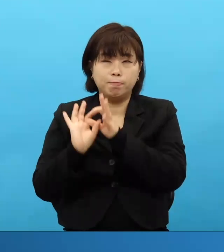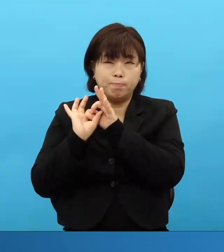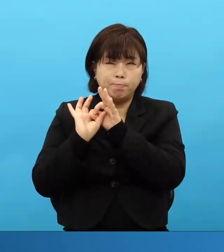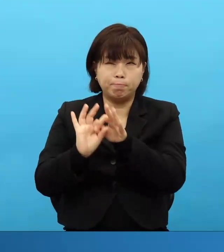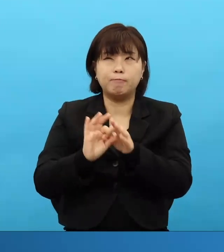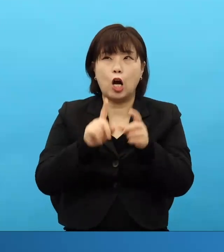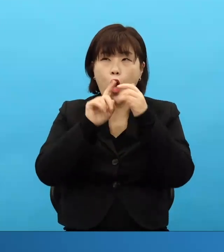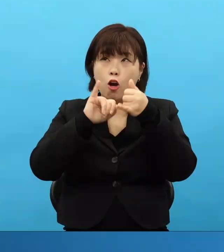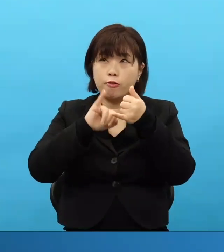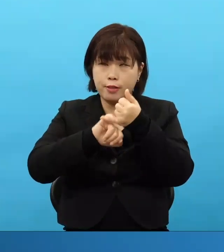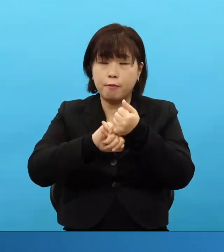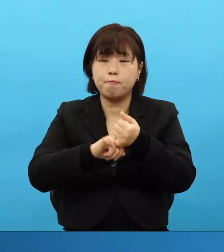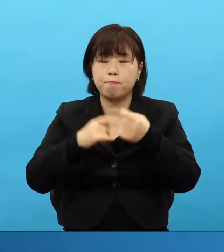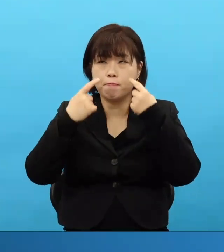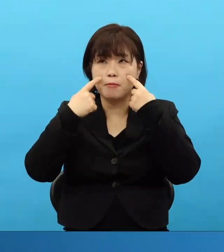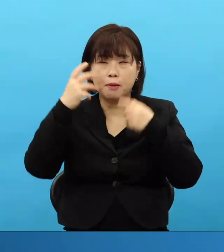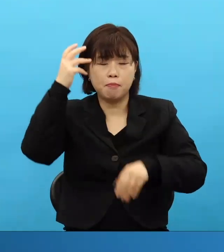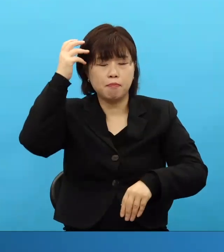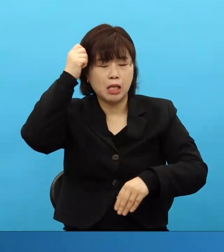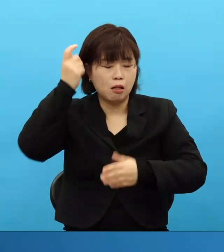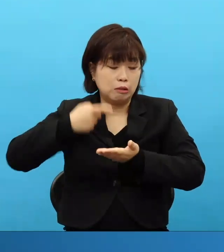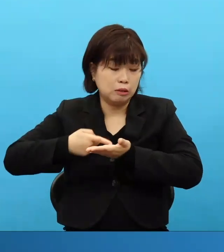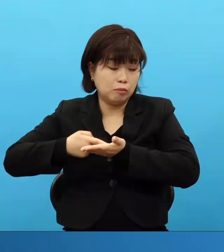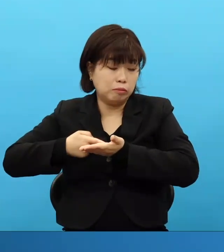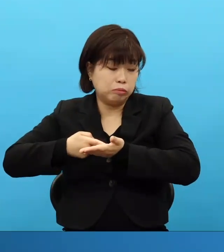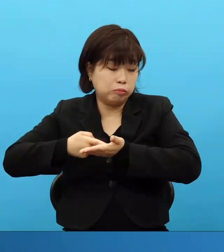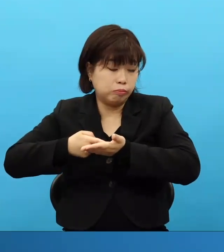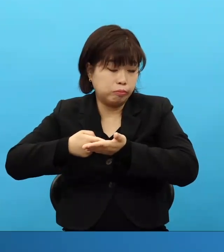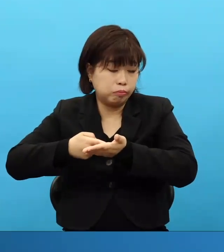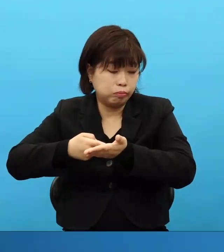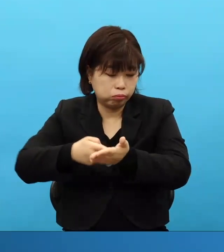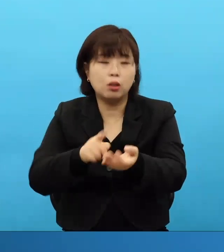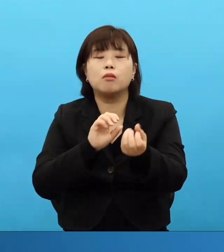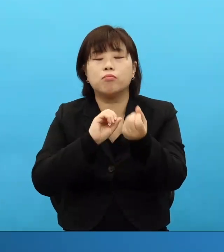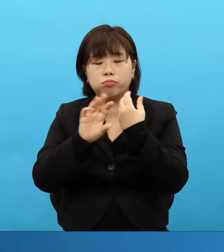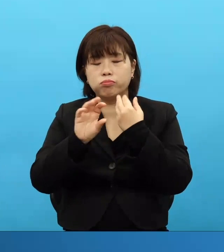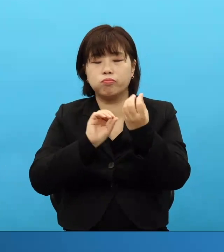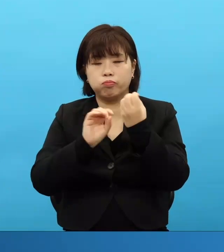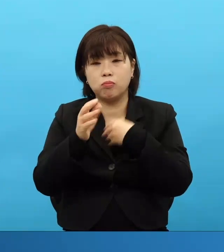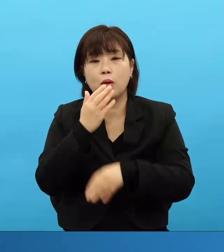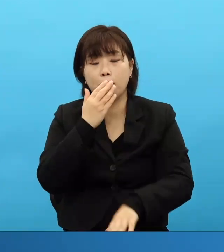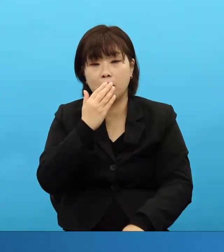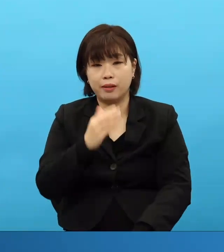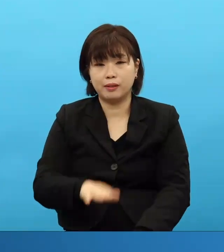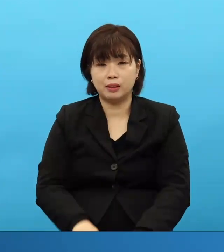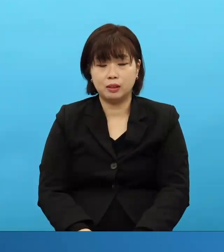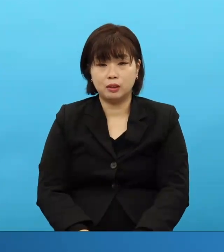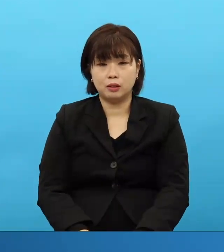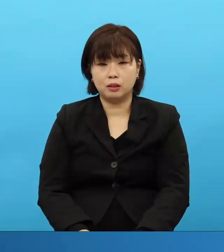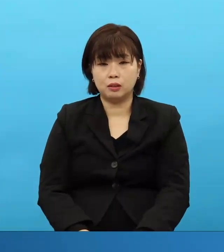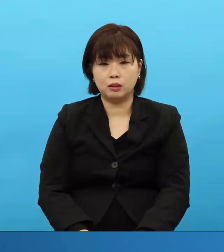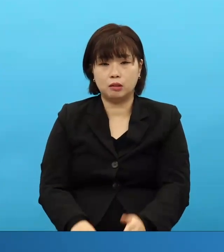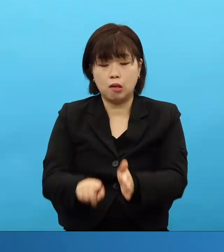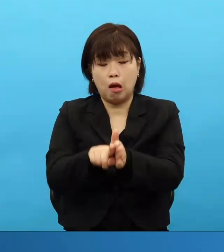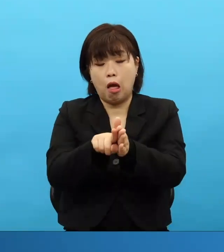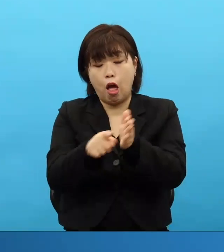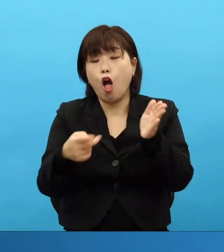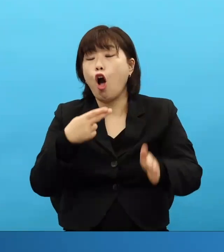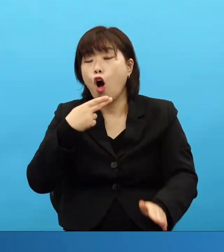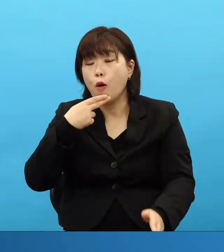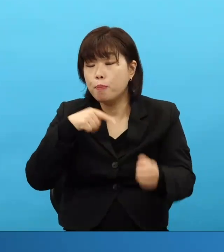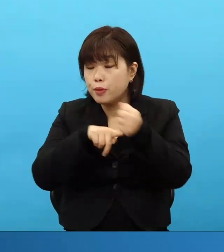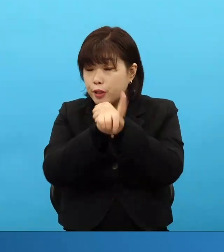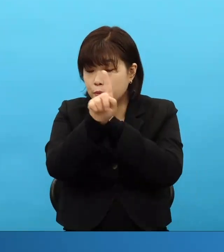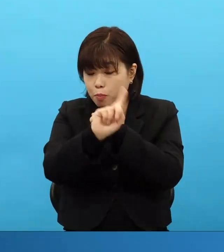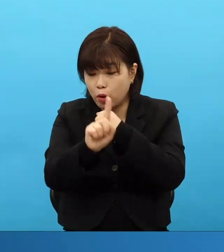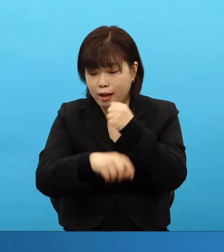않는단 말은 답을 갖고 있다는 말이에요. So when we say you're not shaken, that means that you have the 예, answer. 흔들리지 않는단 말은 나무가 뿌리 내렸다 이 말이에요. To say that you're not shaken means that the tree